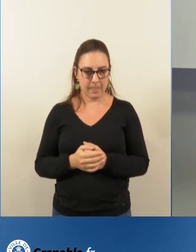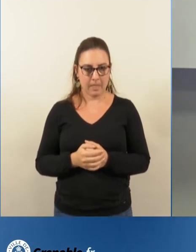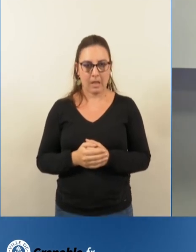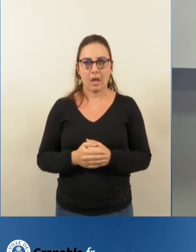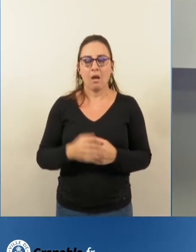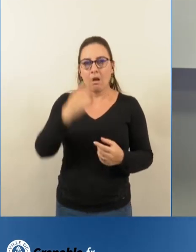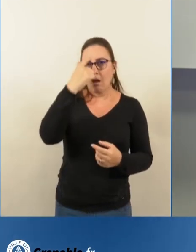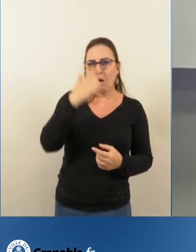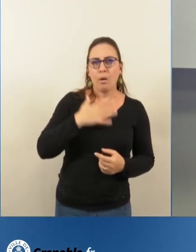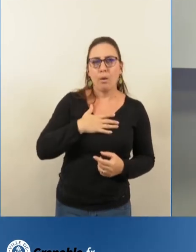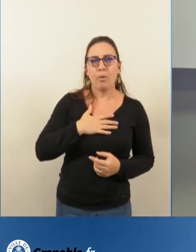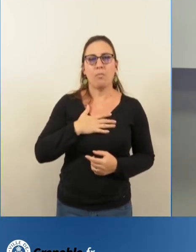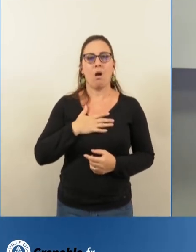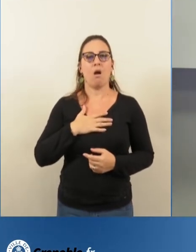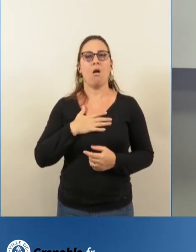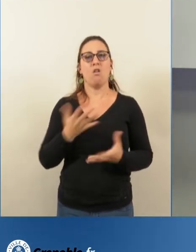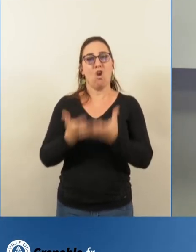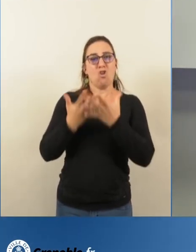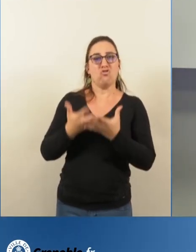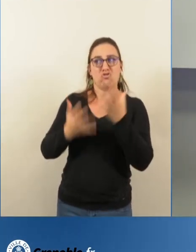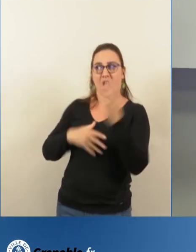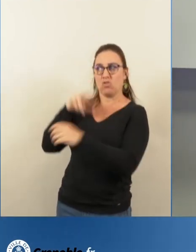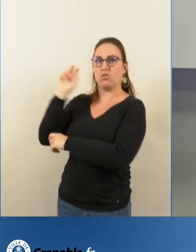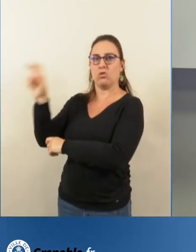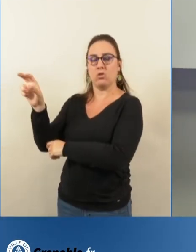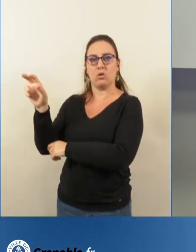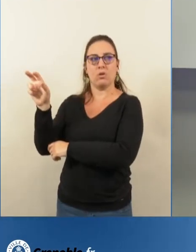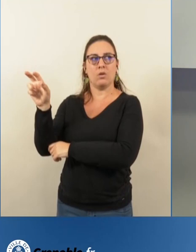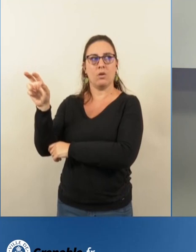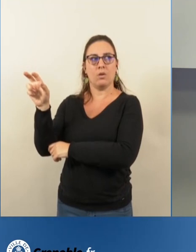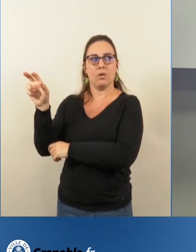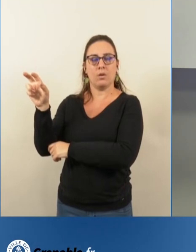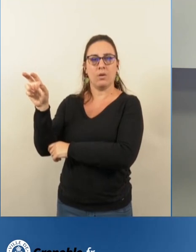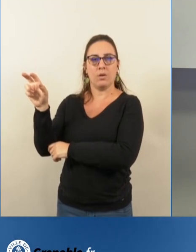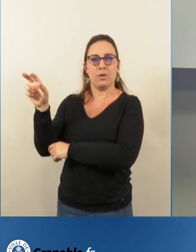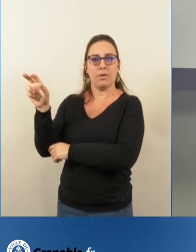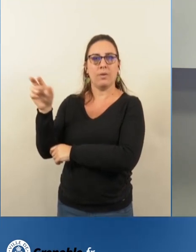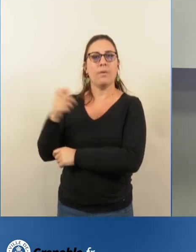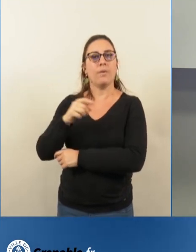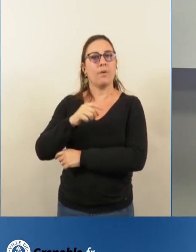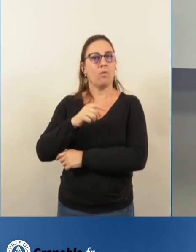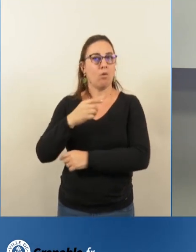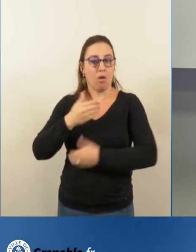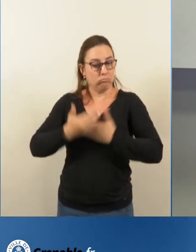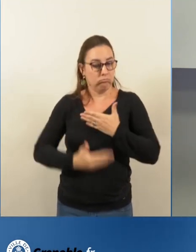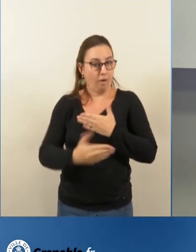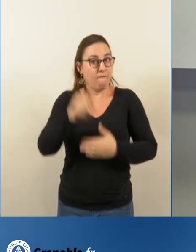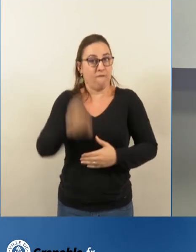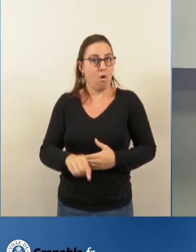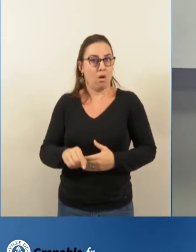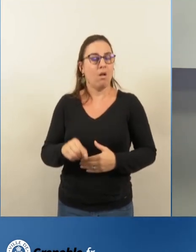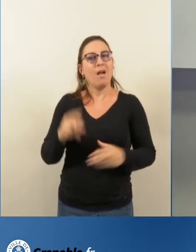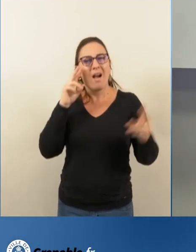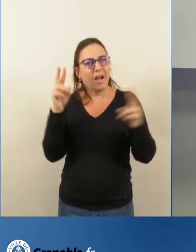je pense que les transferts de charges aujourd'hui qui qui doivent être faits ne sont pas des